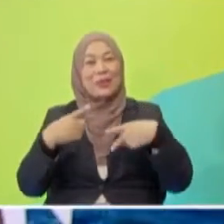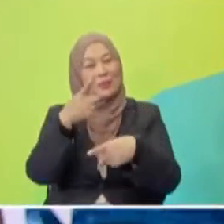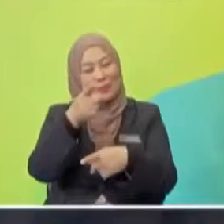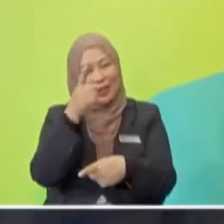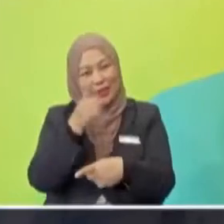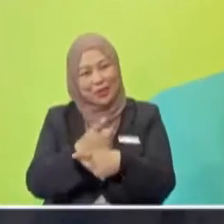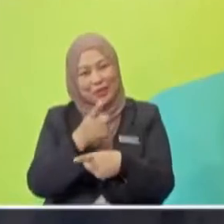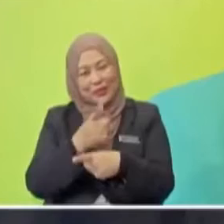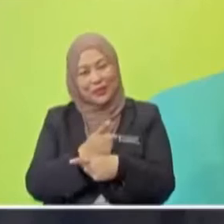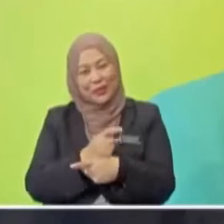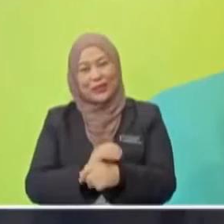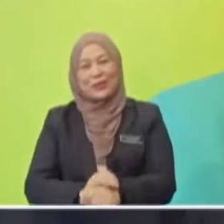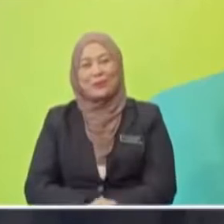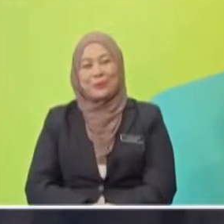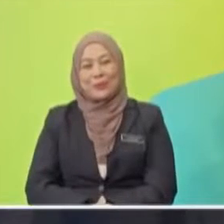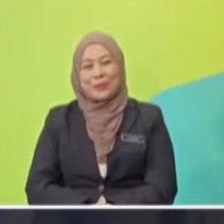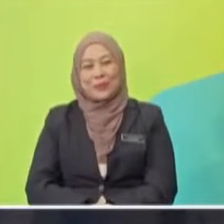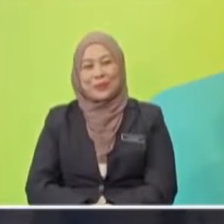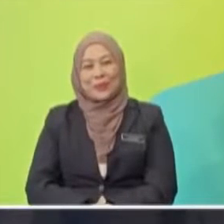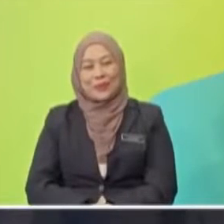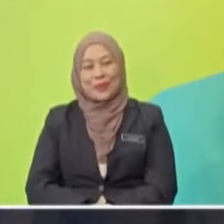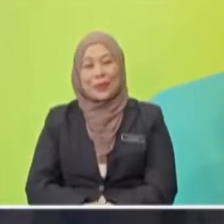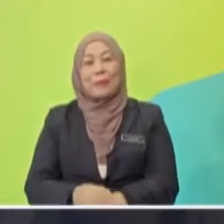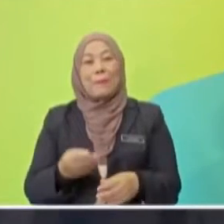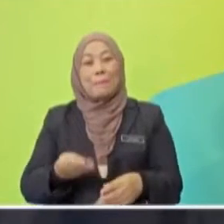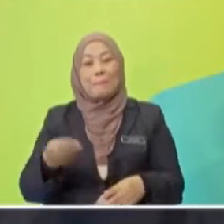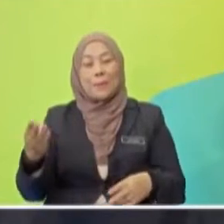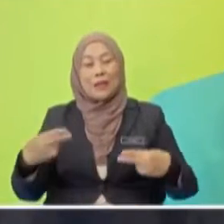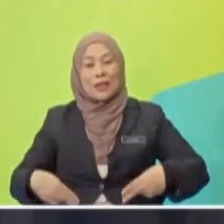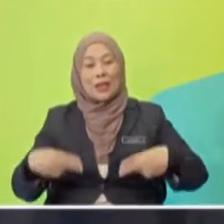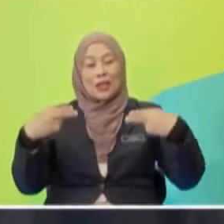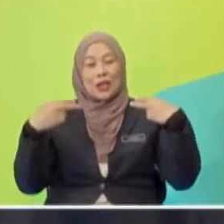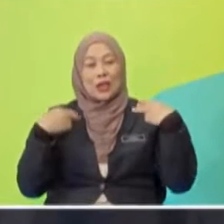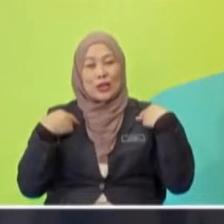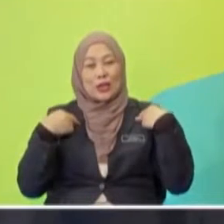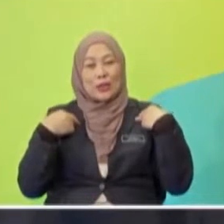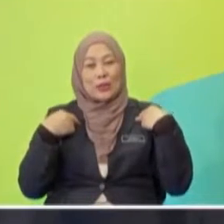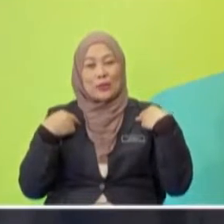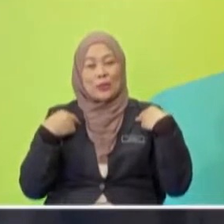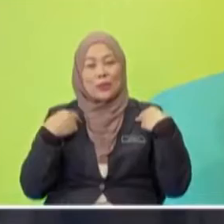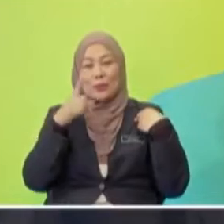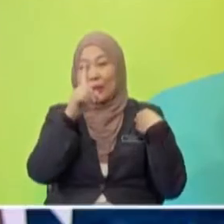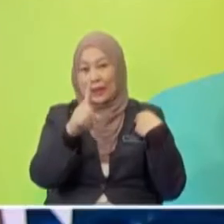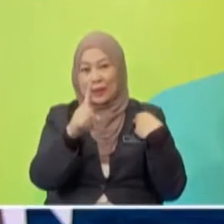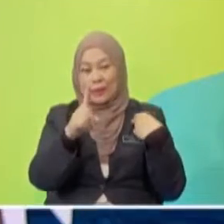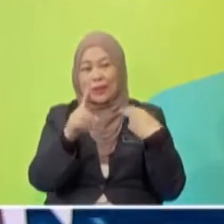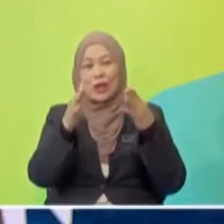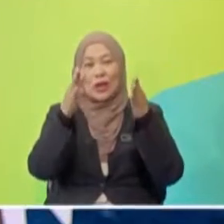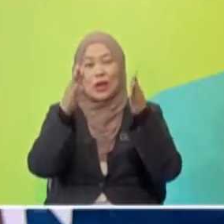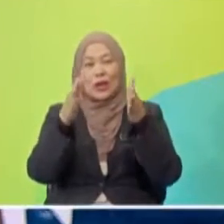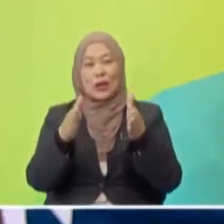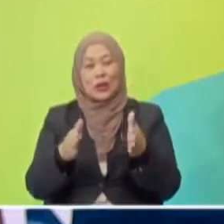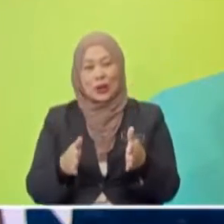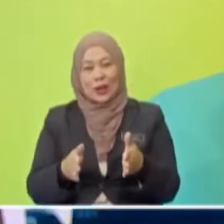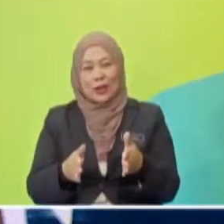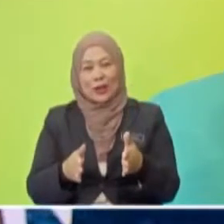kita lihat di situ benda hidup terdiri daripada yang pertama manu Manusia juga lihat Tunjukkan mana